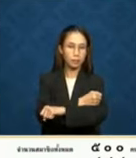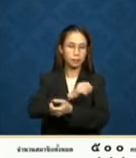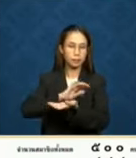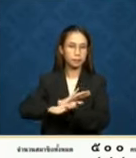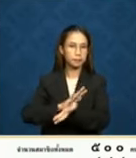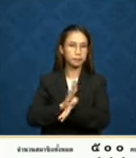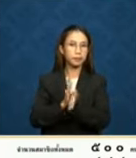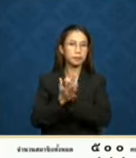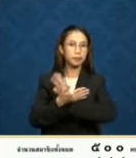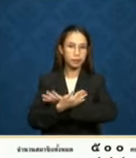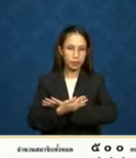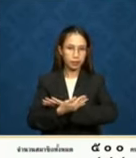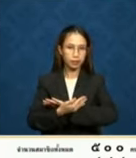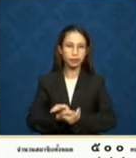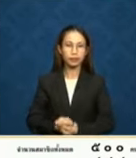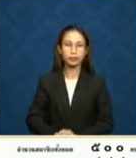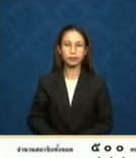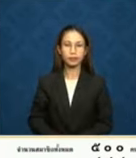เปรียนนะครั